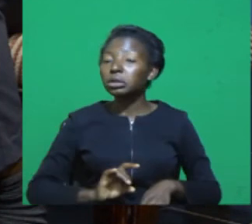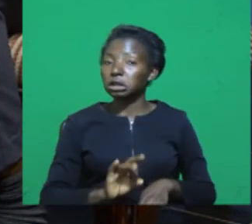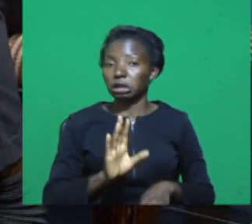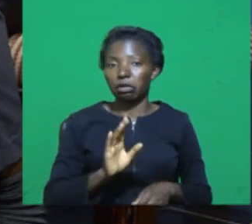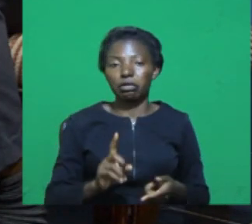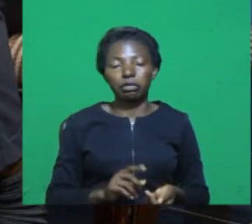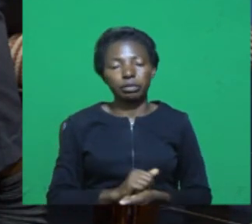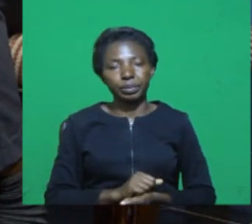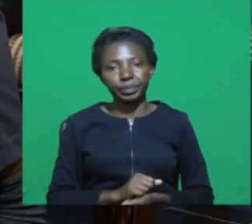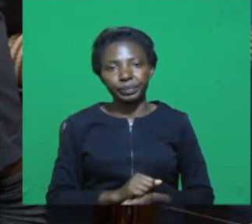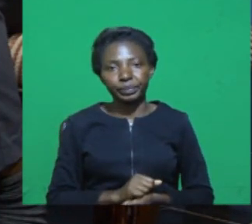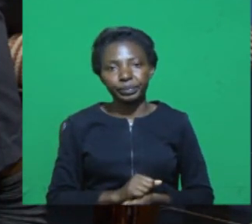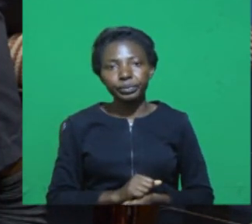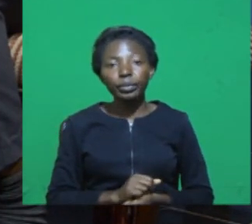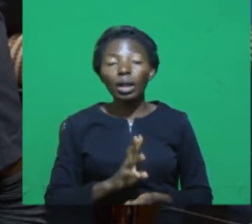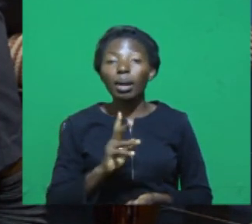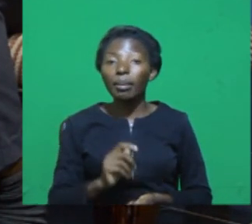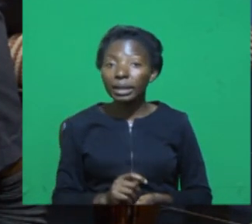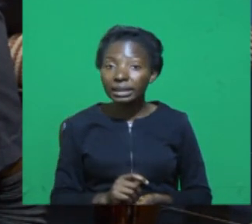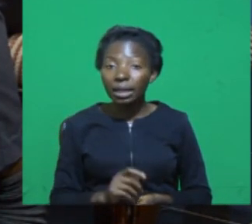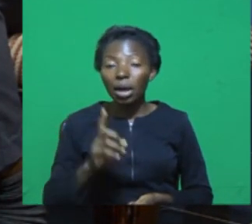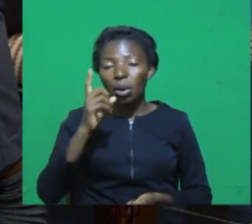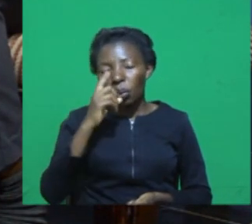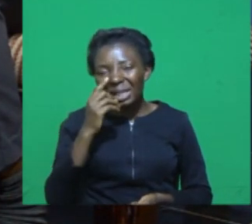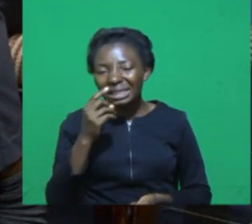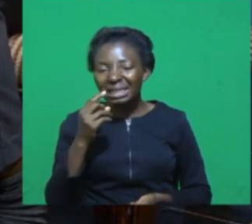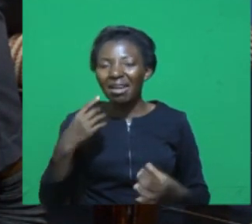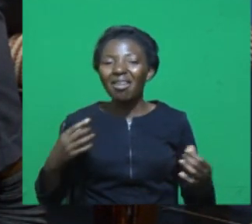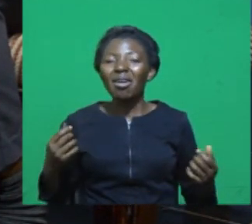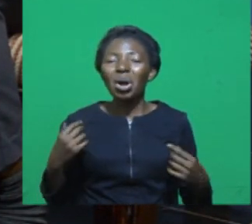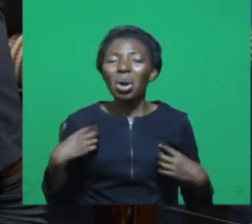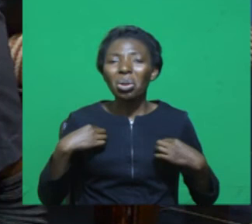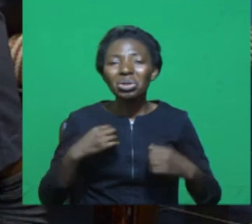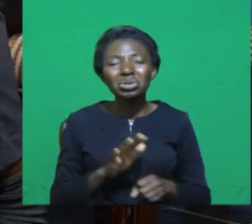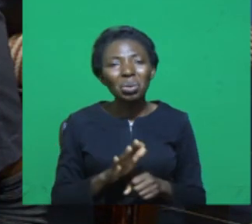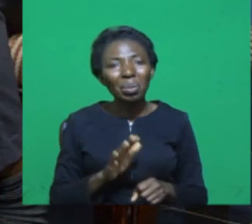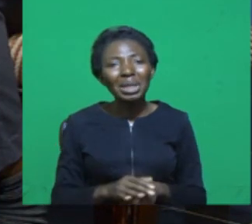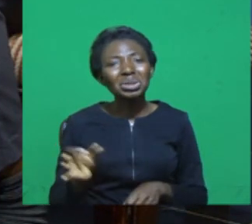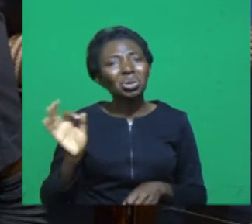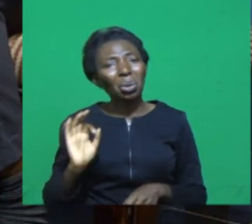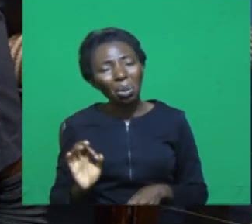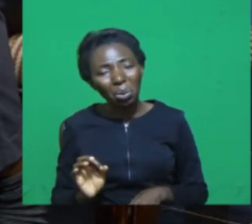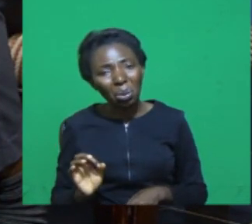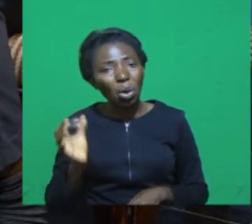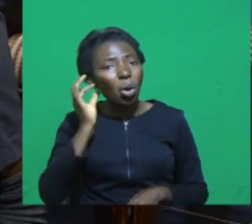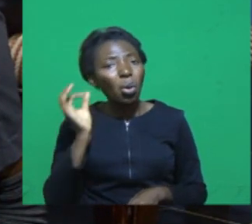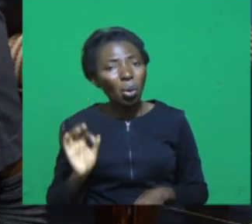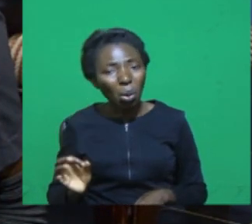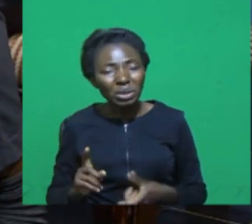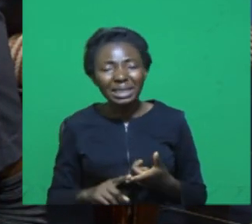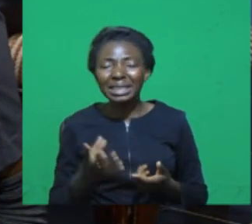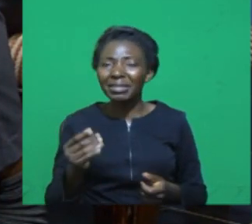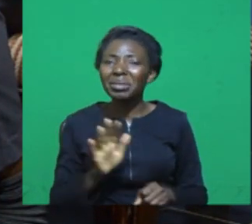yekuzvininipisa, yekuzvideredzera. But zviri jewelry yese, imwe ingave gold, uchipfeka gold, uchipfeka